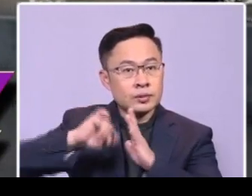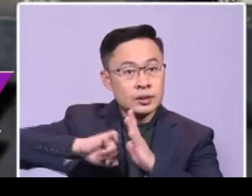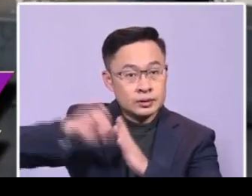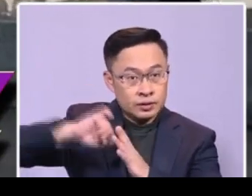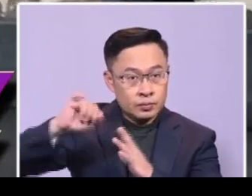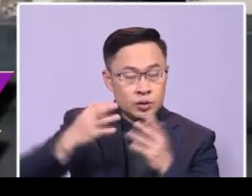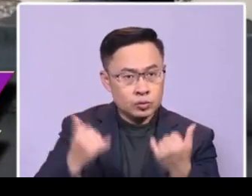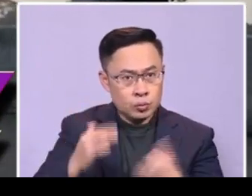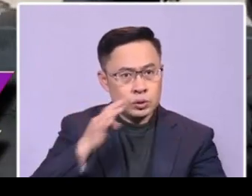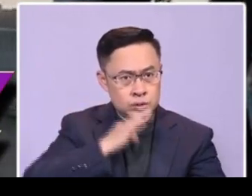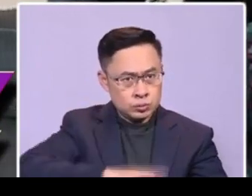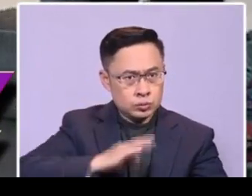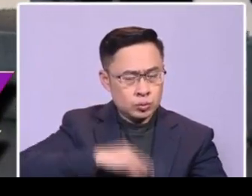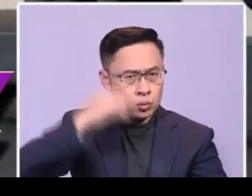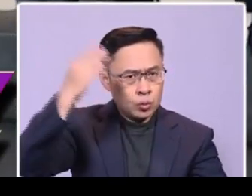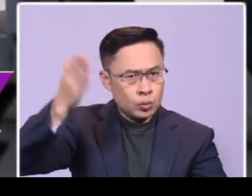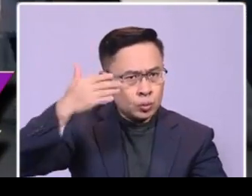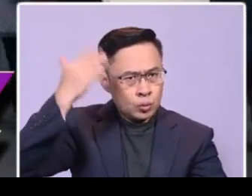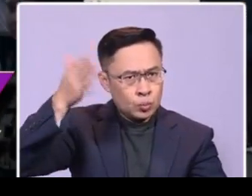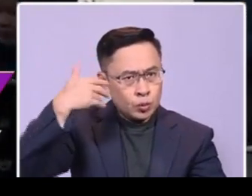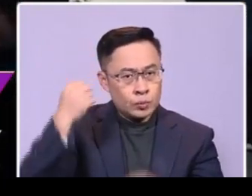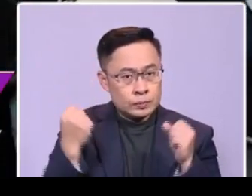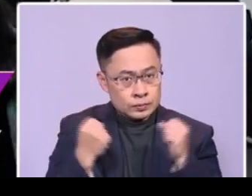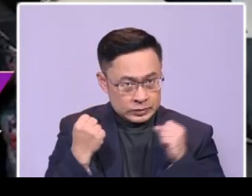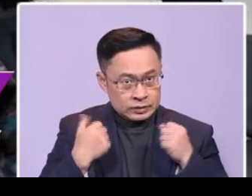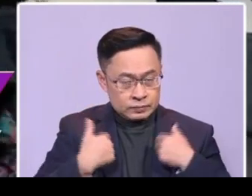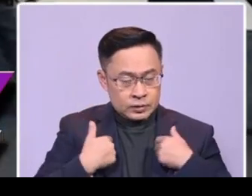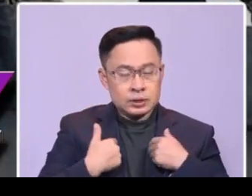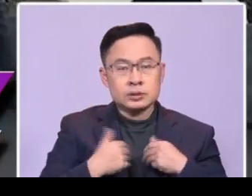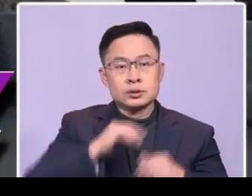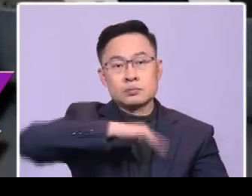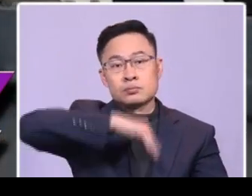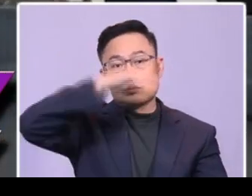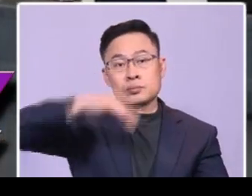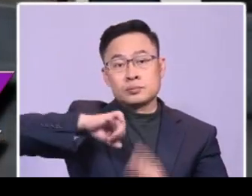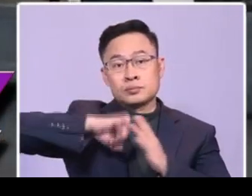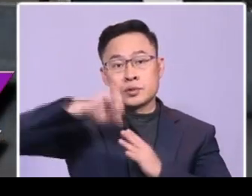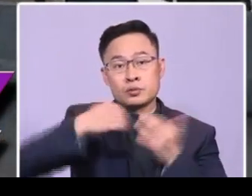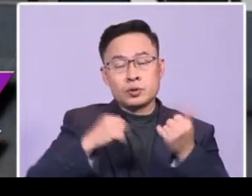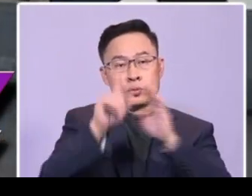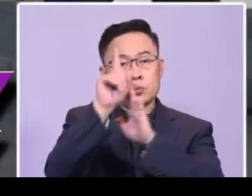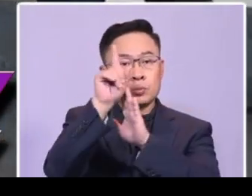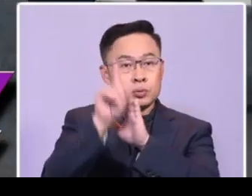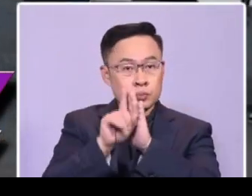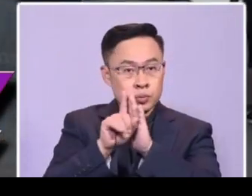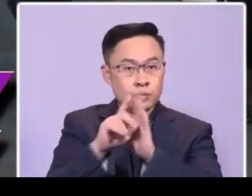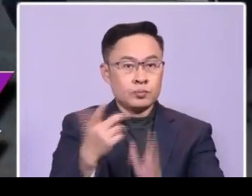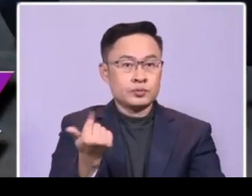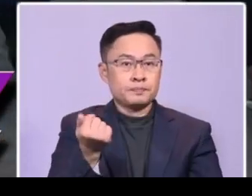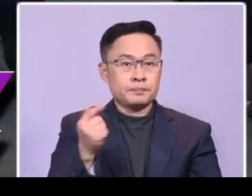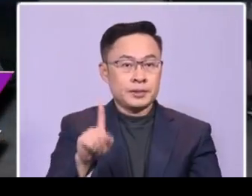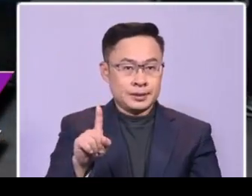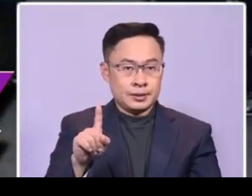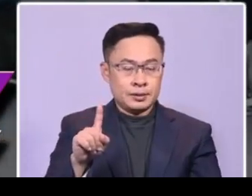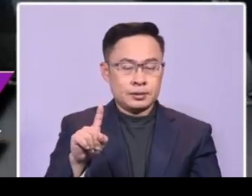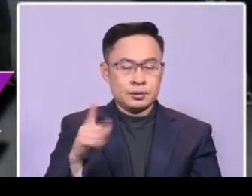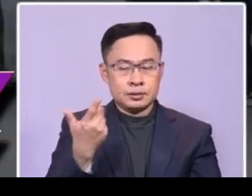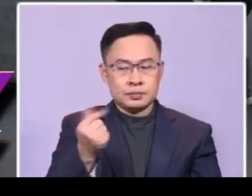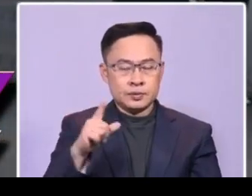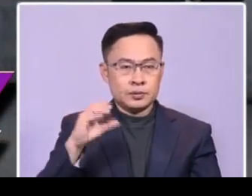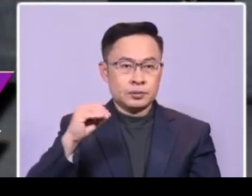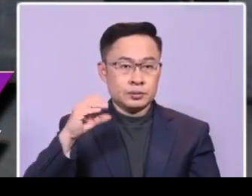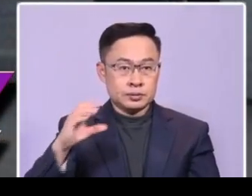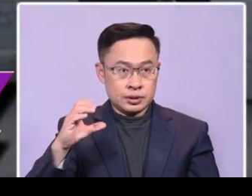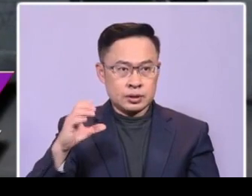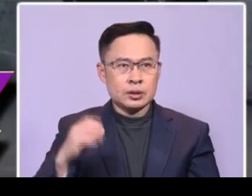เริ่มเย็นแล้วนะฮะอุณหภูมิเมื่อเช้าเนี่ยที่ดอยอินทนนท์เนี่ยลดลงเหลือเพียงแค่ 11องศาเซลเซียสแล้วก็พบว่า